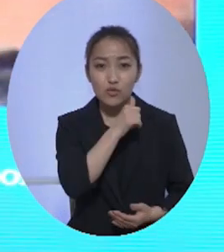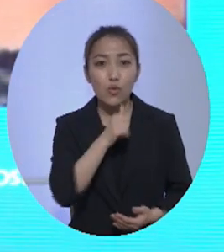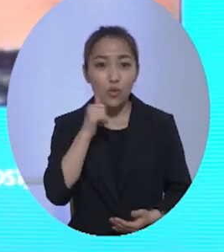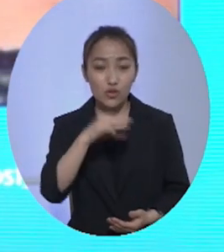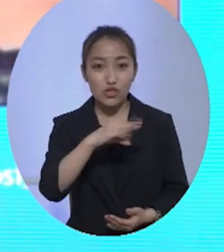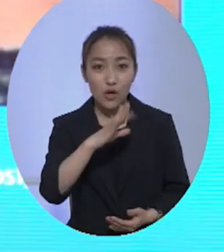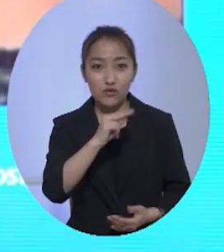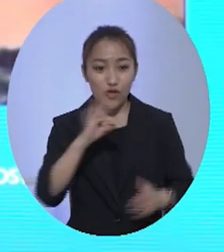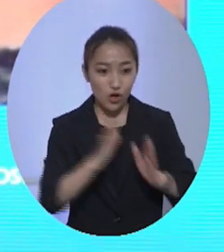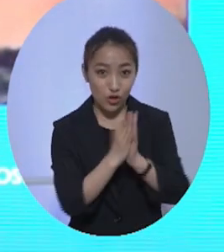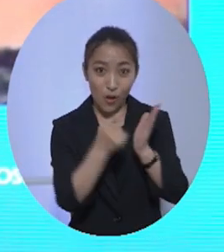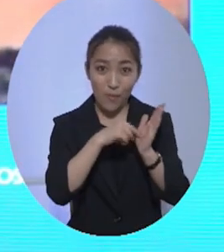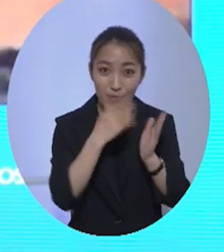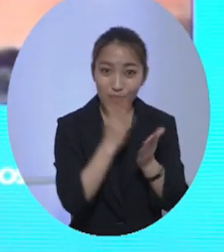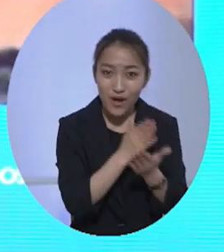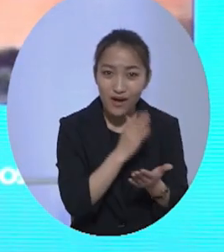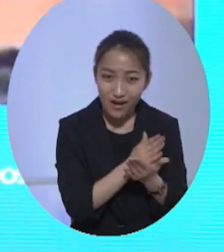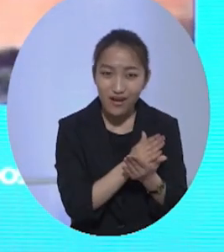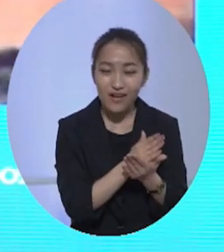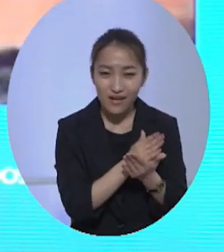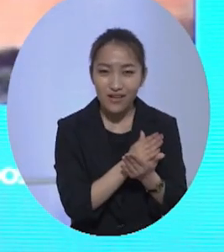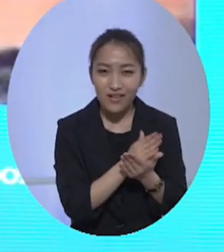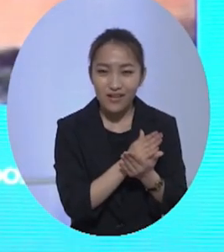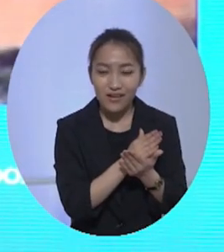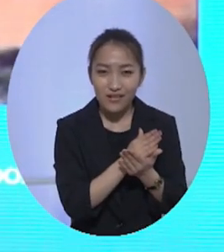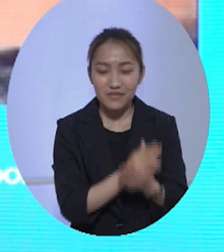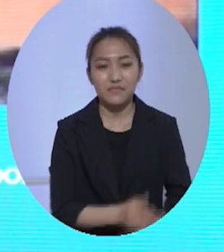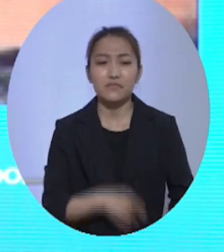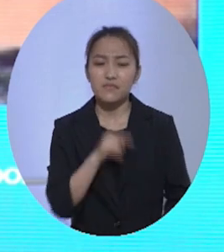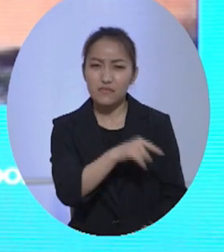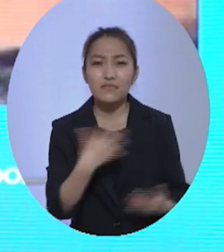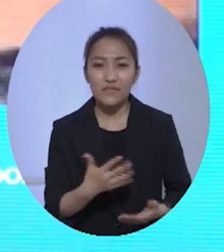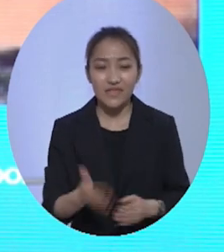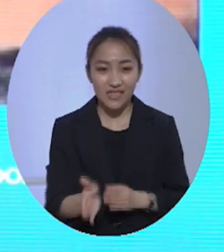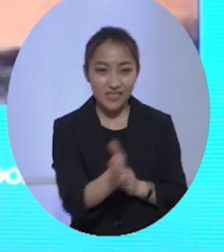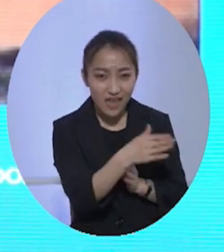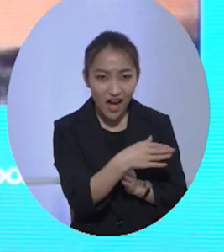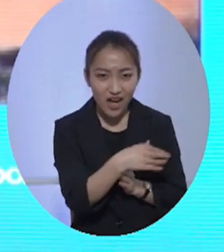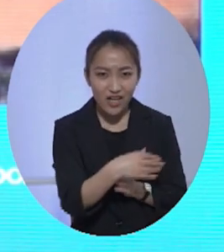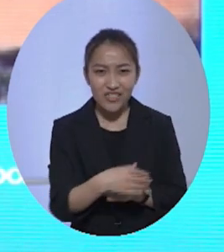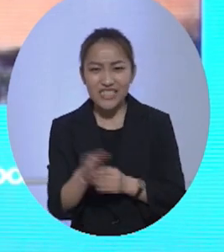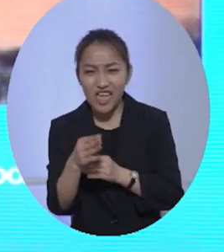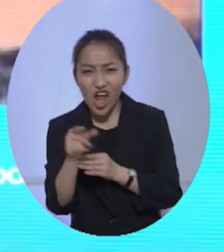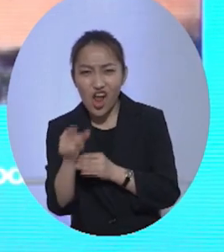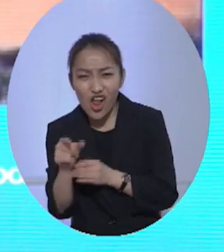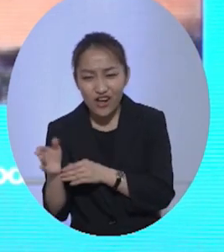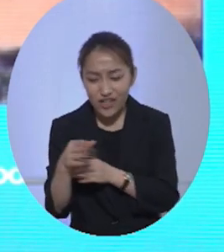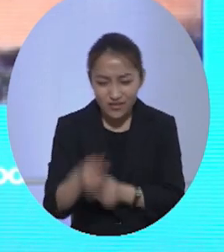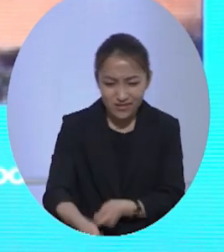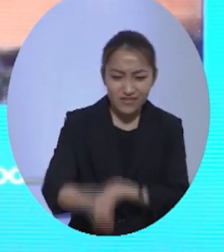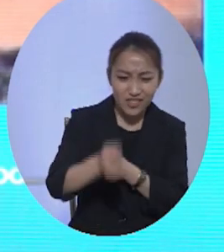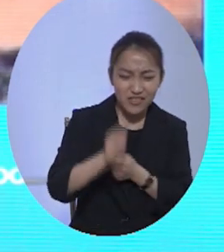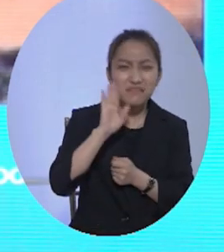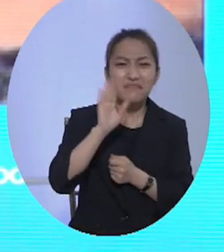тийм. Гогт гонд түүгээд гээд байгаа хэвгүй. Тэгээд загас жараха гогтж идээд гээд түүнээс бас